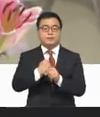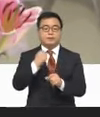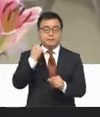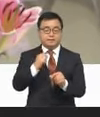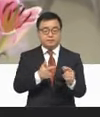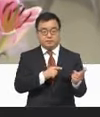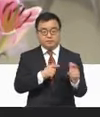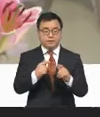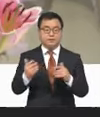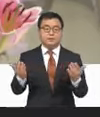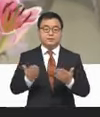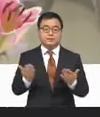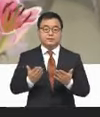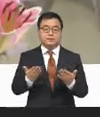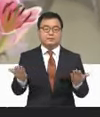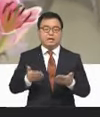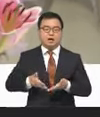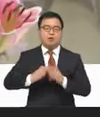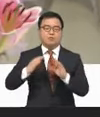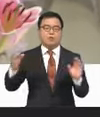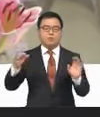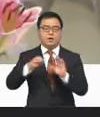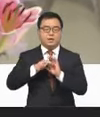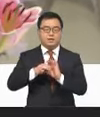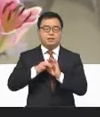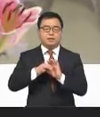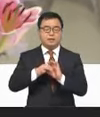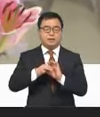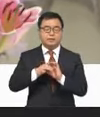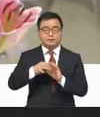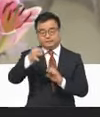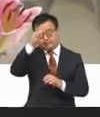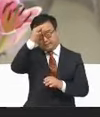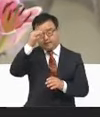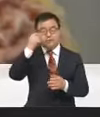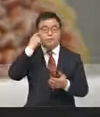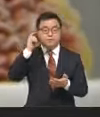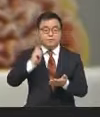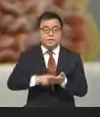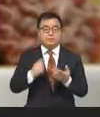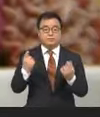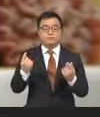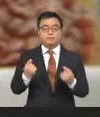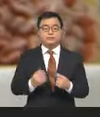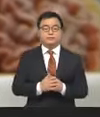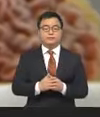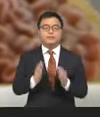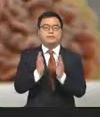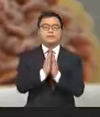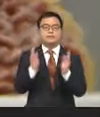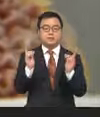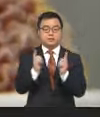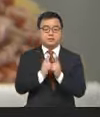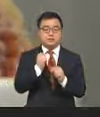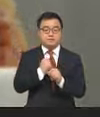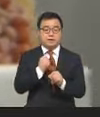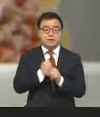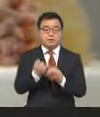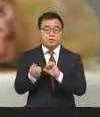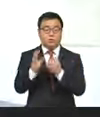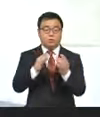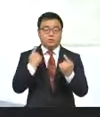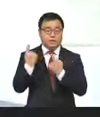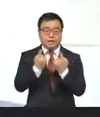이런 것들을 창업적으로 발굴을 하셨다. 손수 만든 꽃장식 케이크를